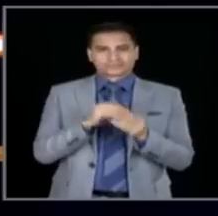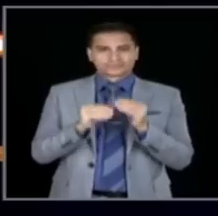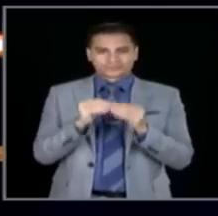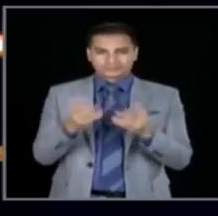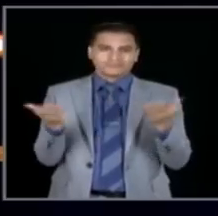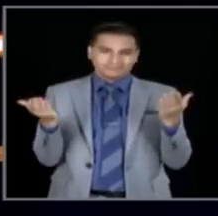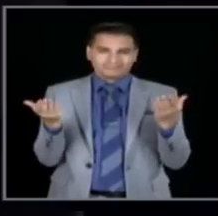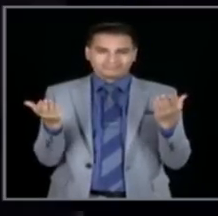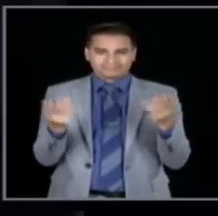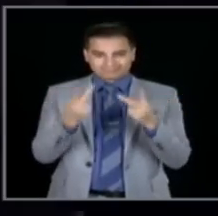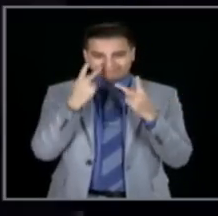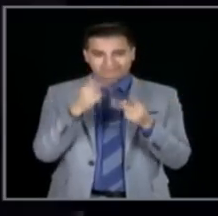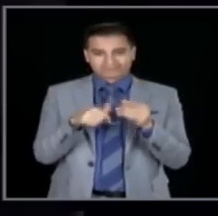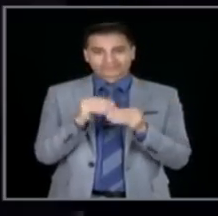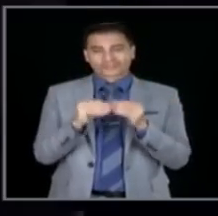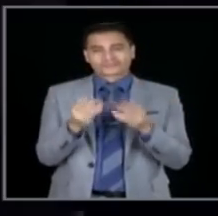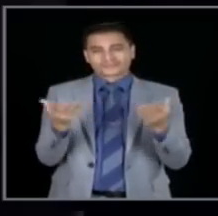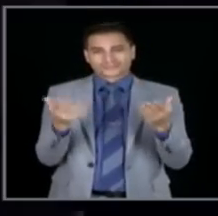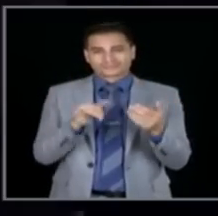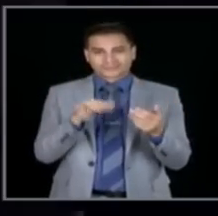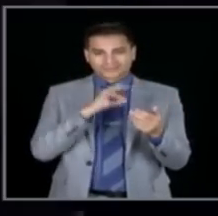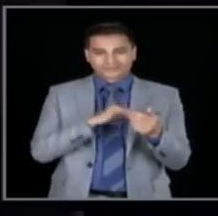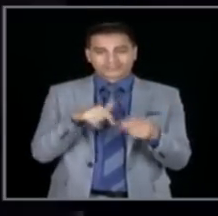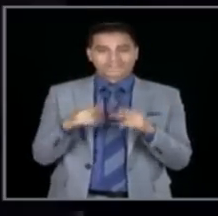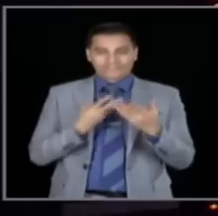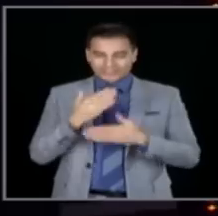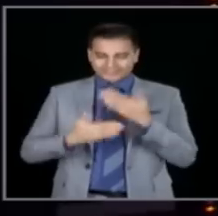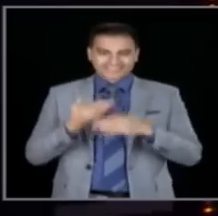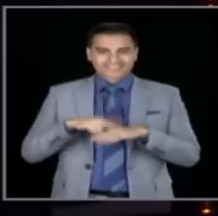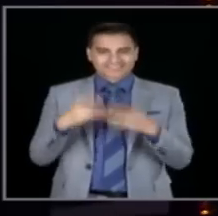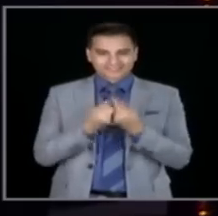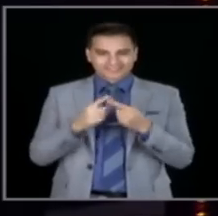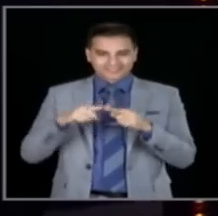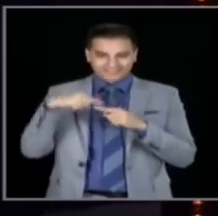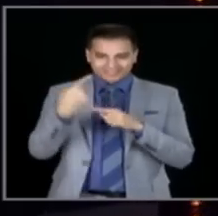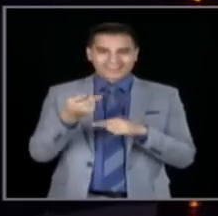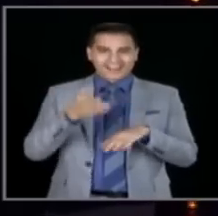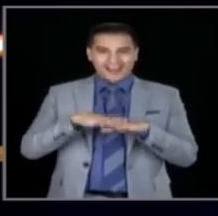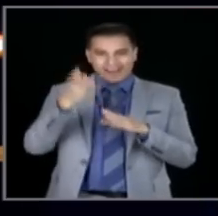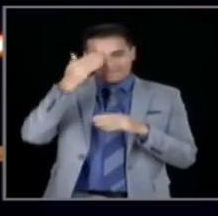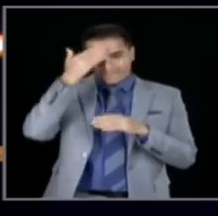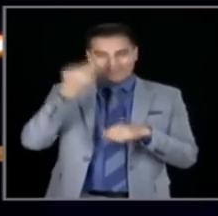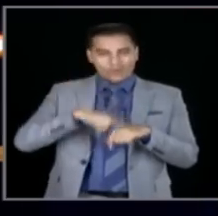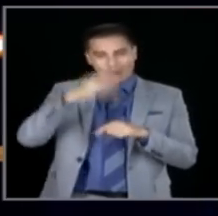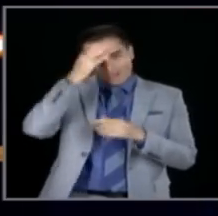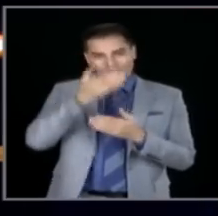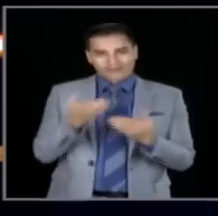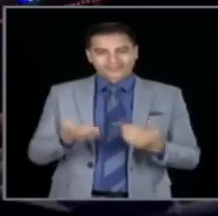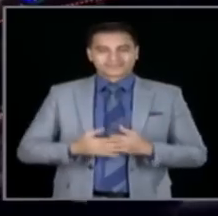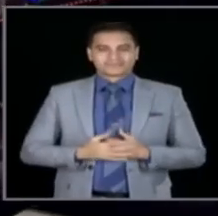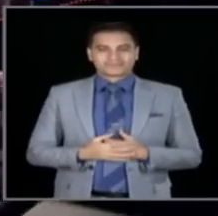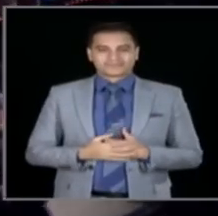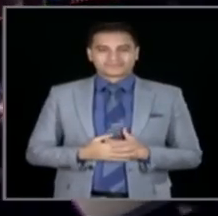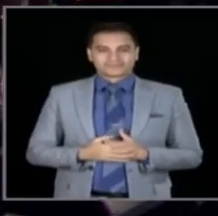حاجة هتحصل، إيه المشكلة؟ جايين نلعب حلو بس. هنخرج فاصل وهنرجع مرة تانية مع فقرة المعرفة والعباقرة.